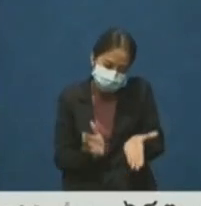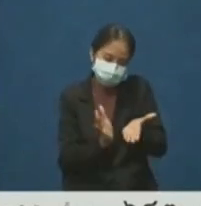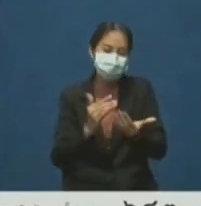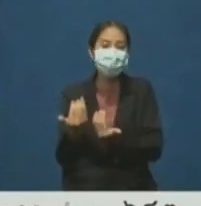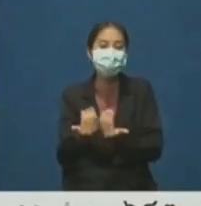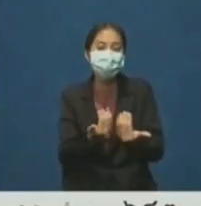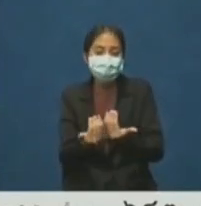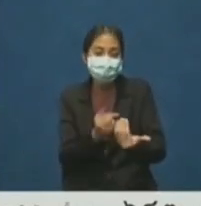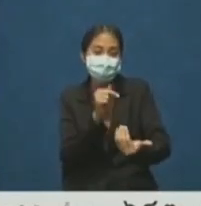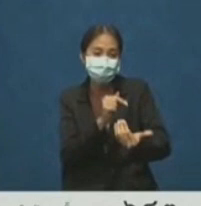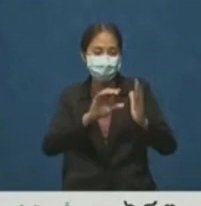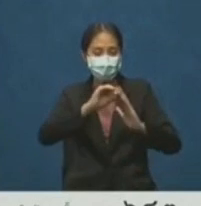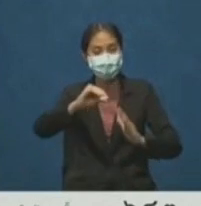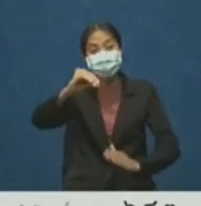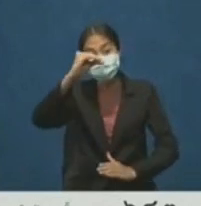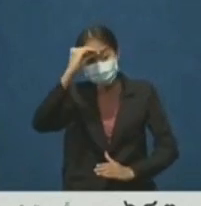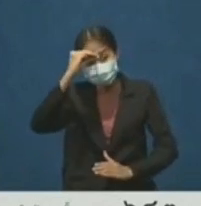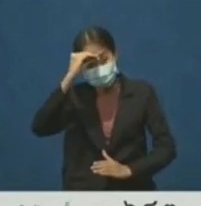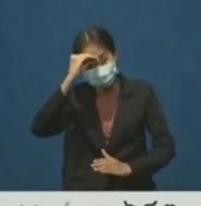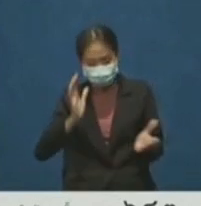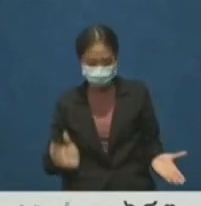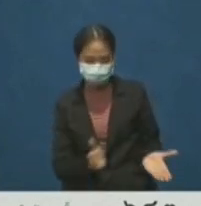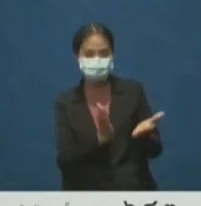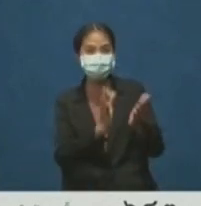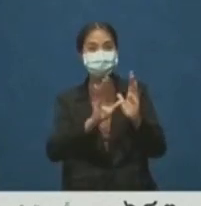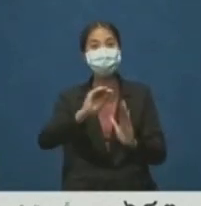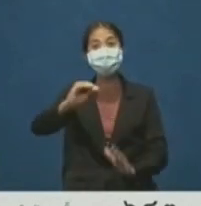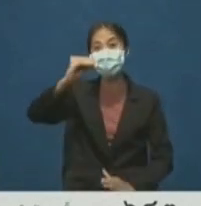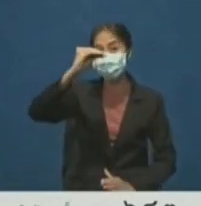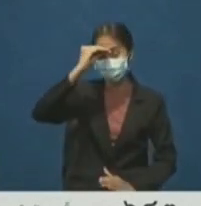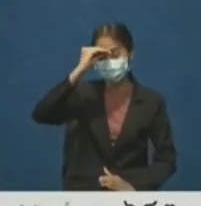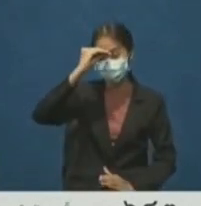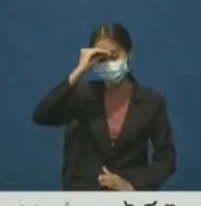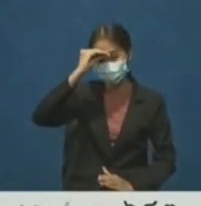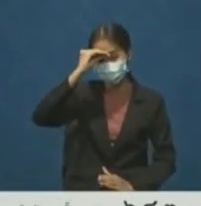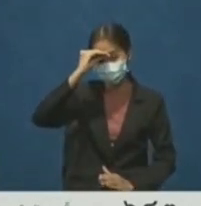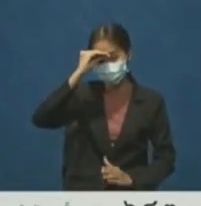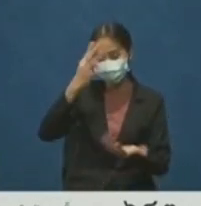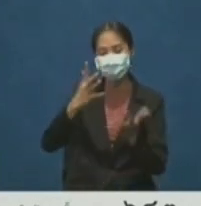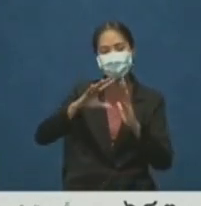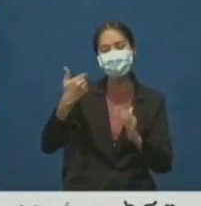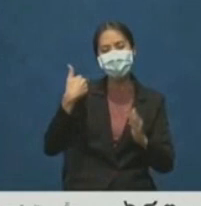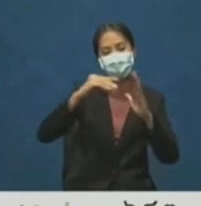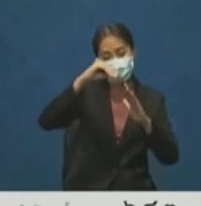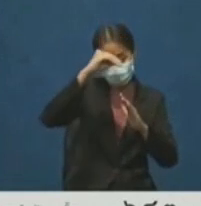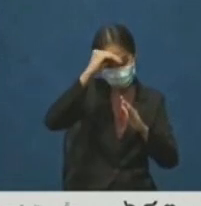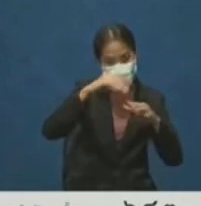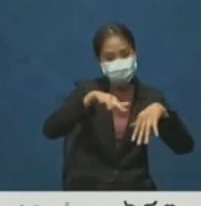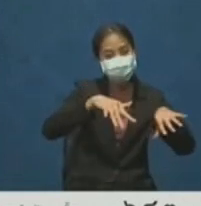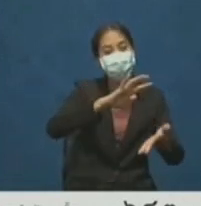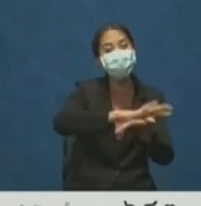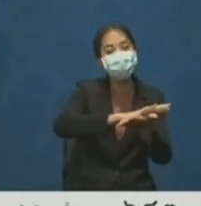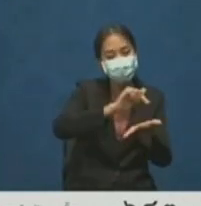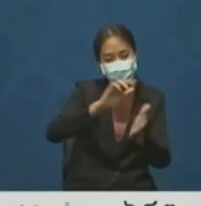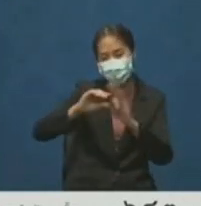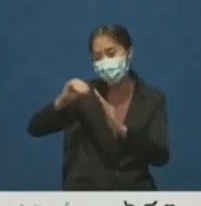ของตัวเองนั้นไปเรียนทั้งการส่งเสริมให้ไปเรียนวิชาพิเศษนะครับต้อง